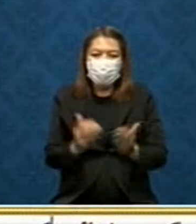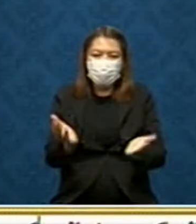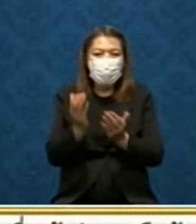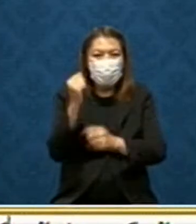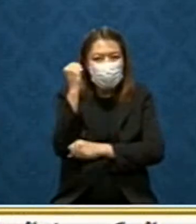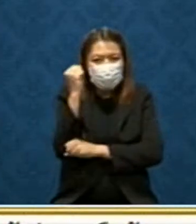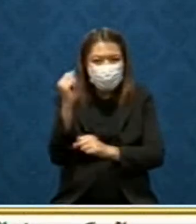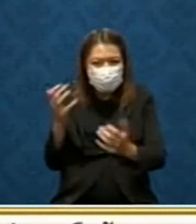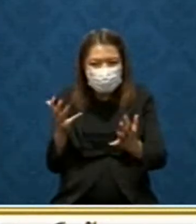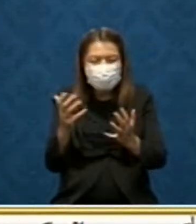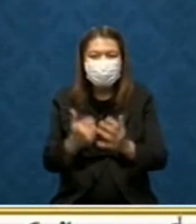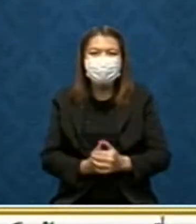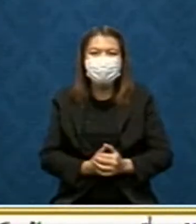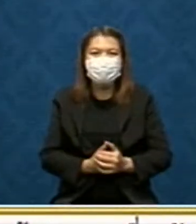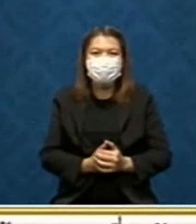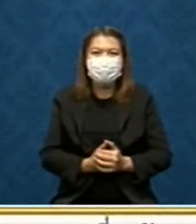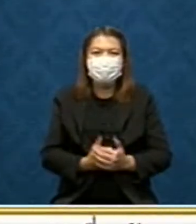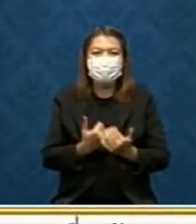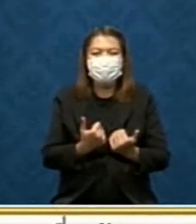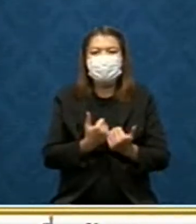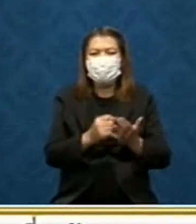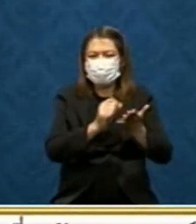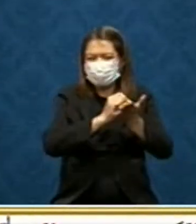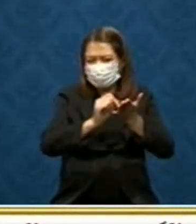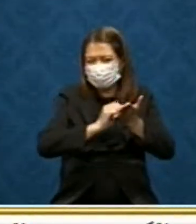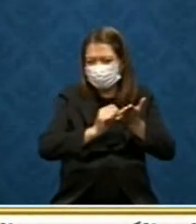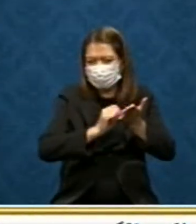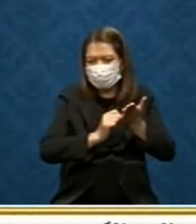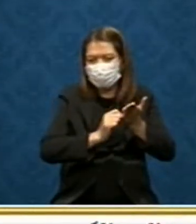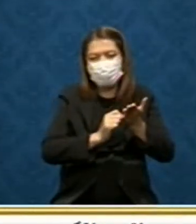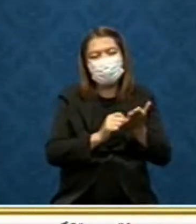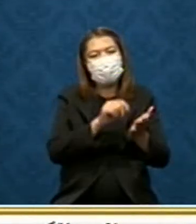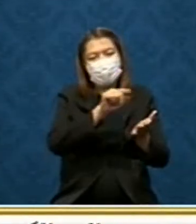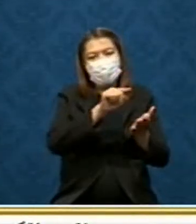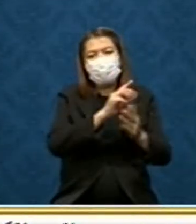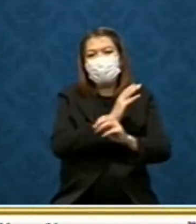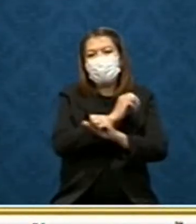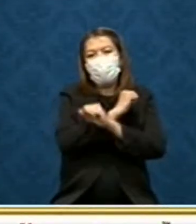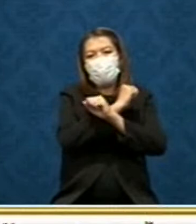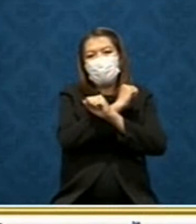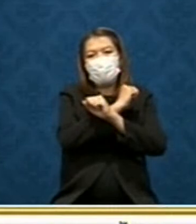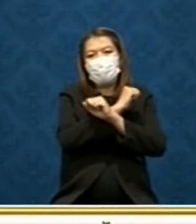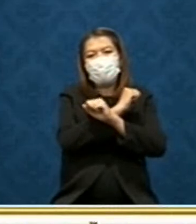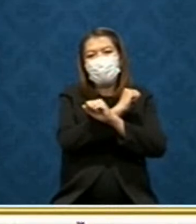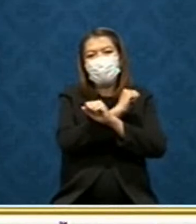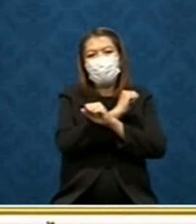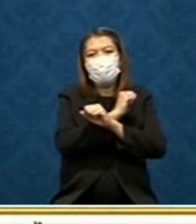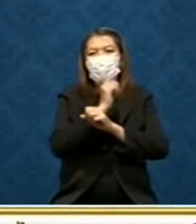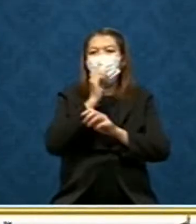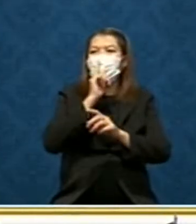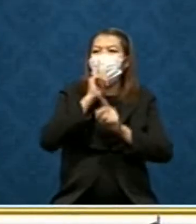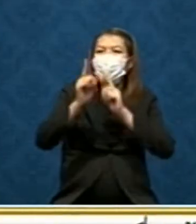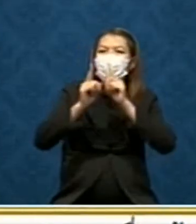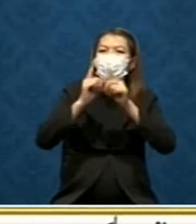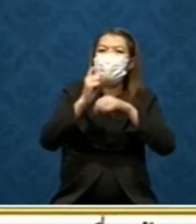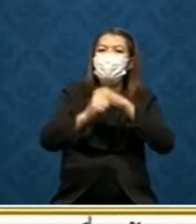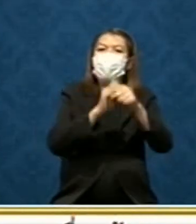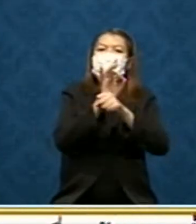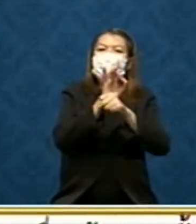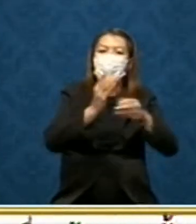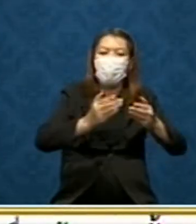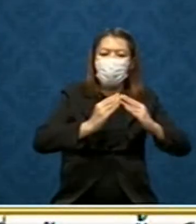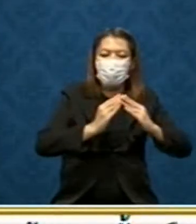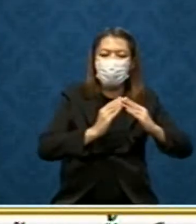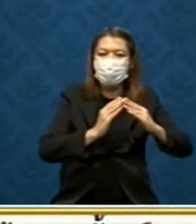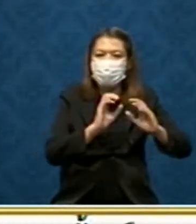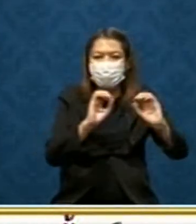ันนี้ไปเขียนเงไขกันเขาแล้ไม่พอไปล้องเรีนกันวันนี้ 8 ปีไมจะเกิดเมตรโงเดียว